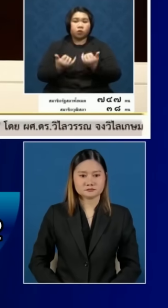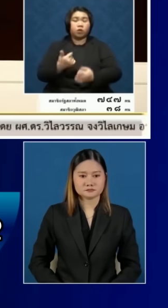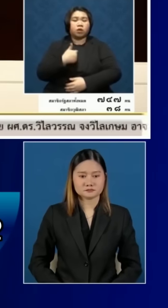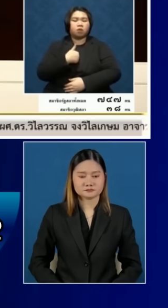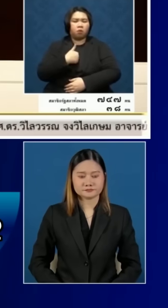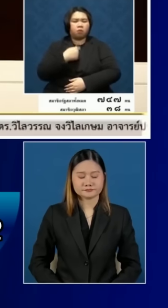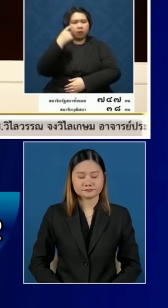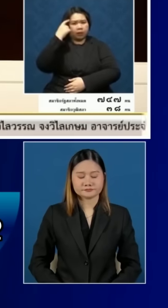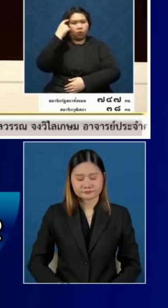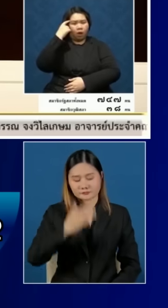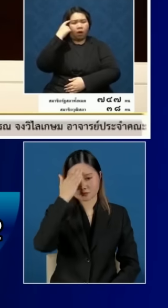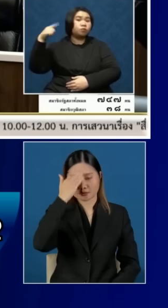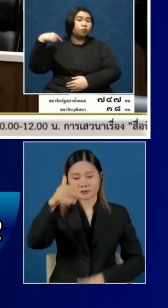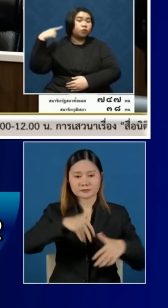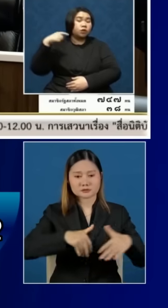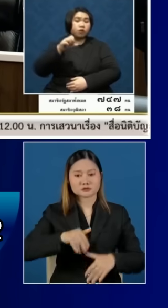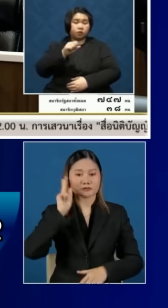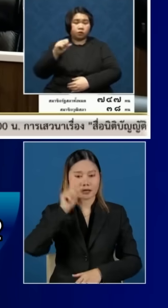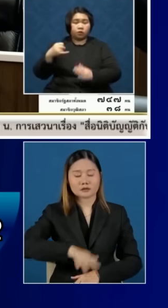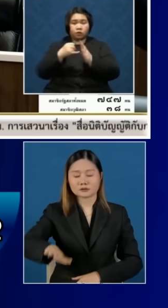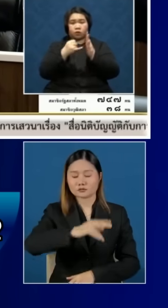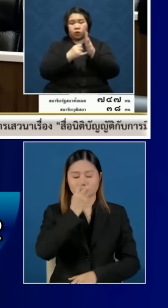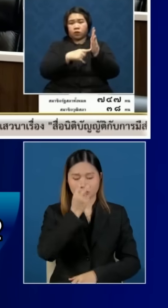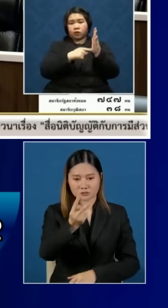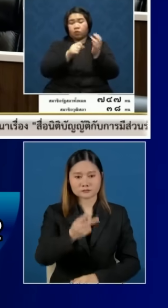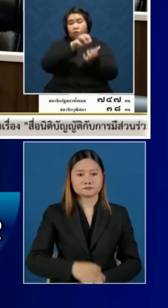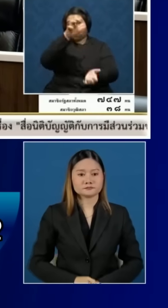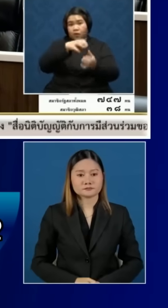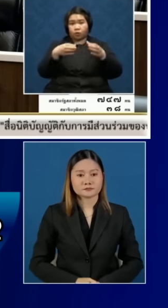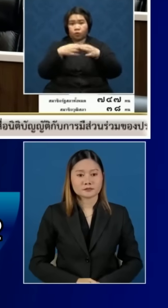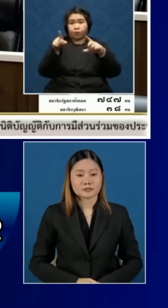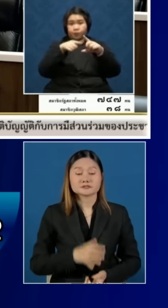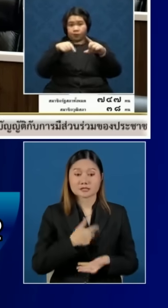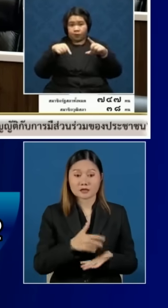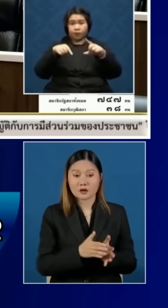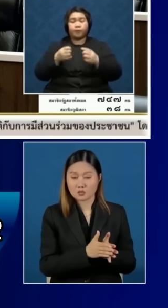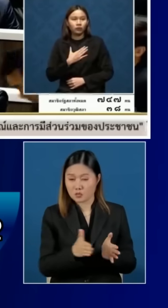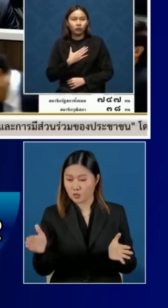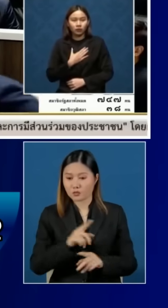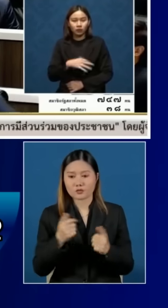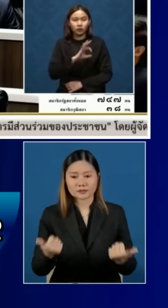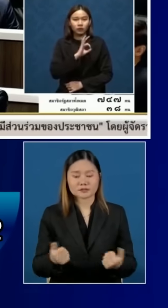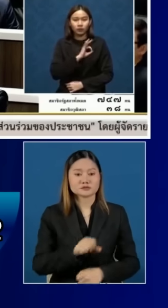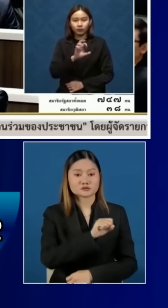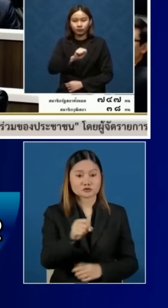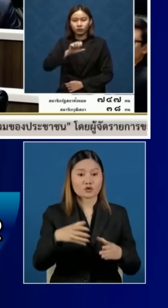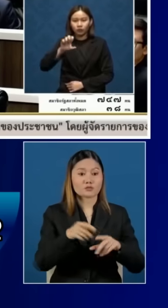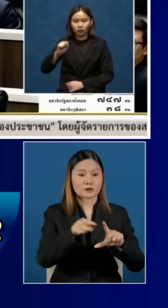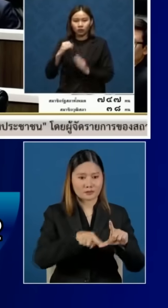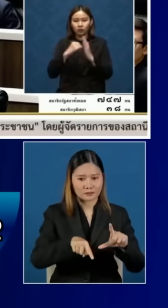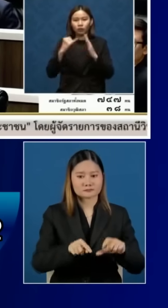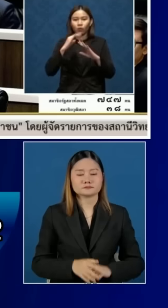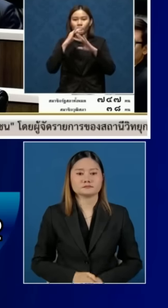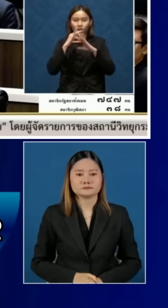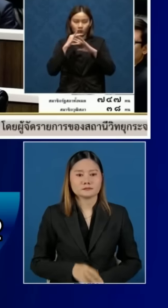เรียนพี่น้องสื่อมวลชนและพี่น้องประชาชนที่ติดตามทางบ้านนะครับก็ถ้าจะขยายความนะครับวันนี้ส.ส.ของพรรคก้าวไก